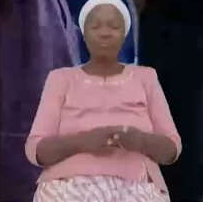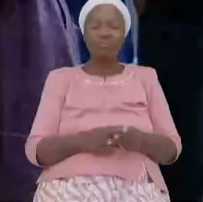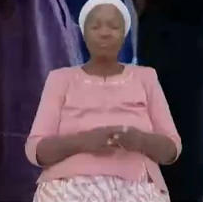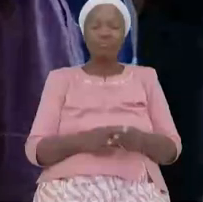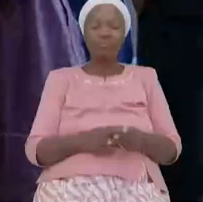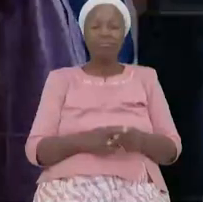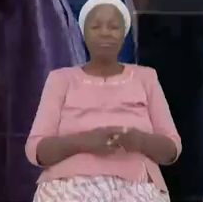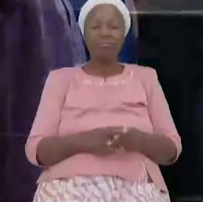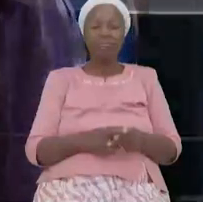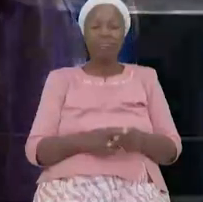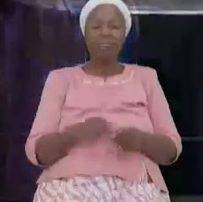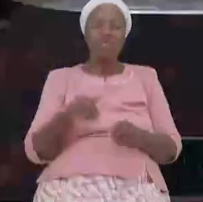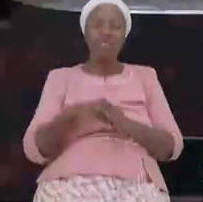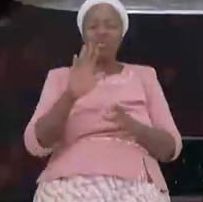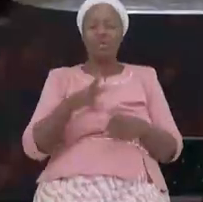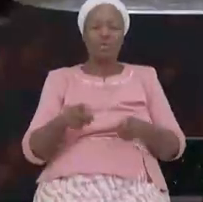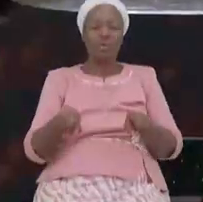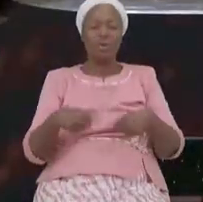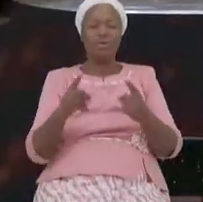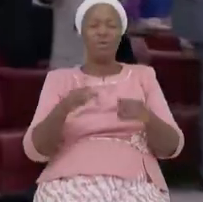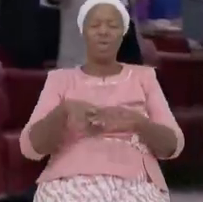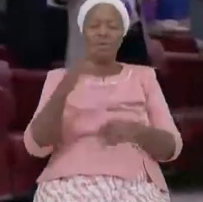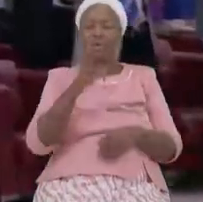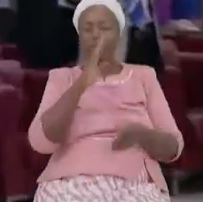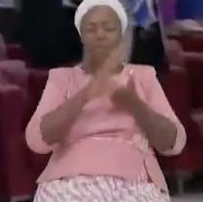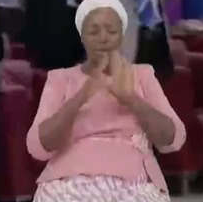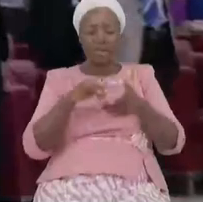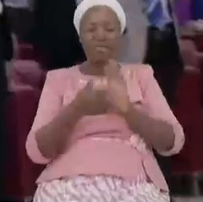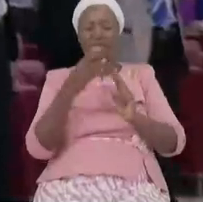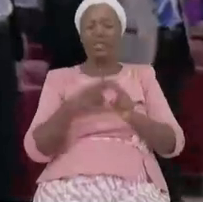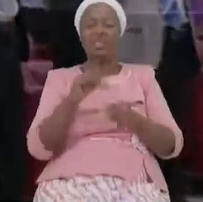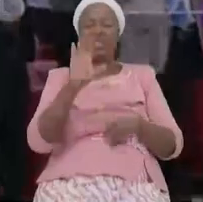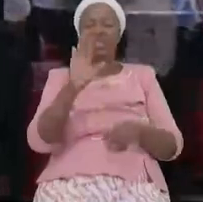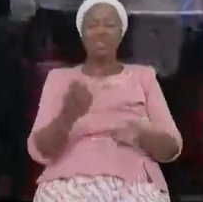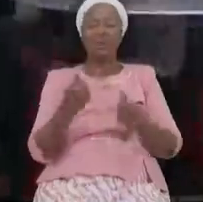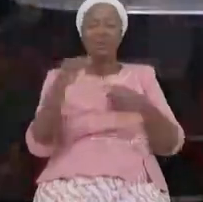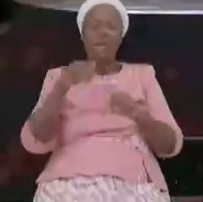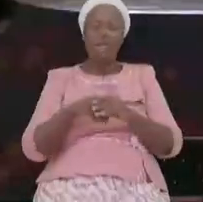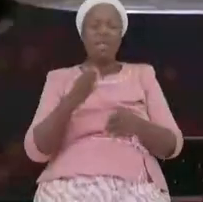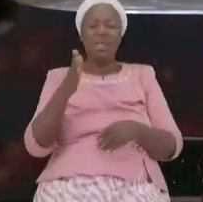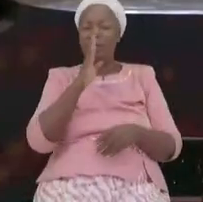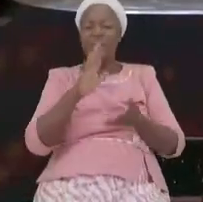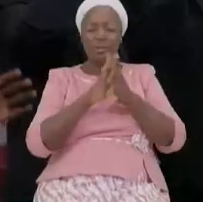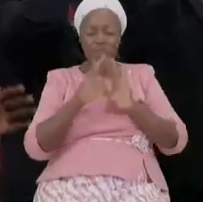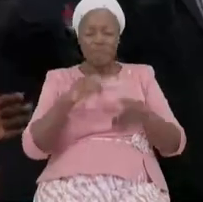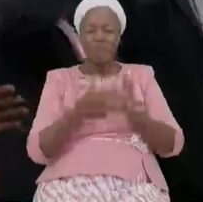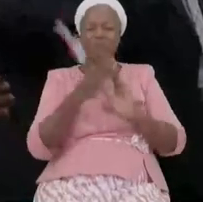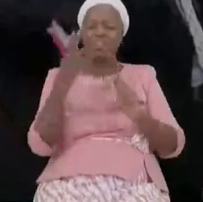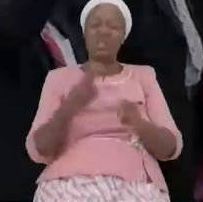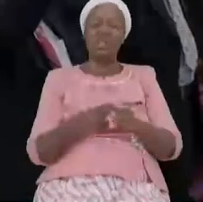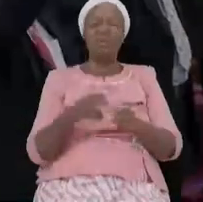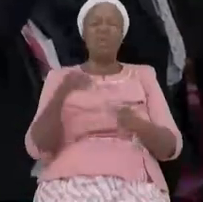Ta sortie, il y aura la paix. Dans ton retour, il y aura la paix. Dans